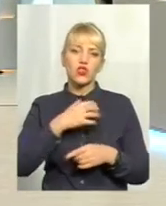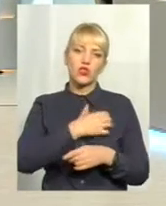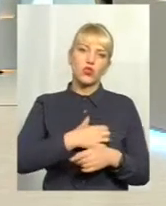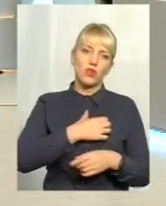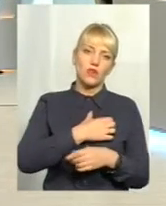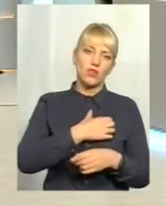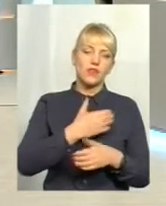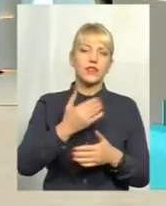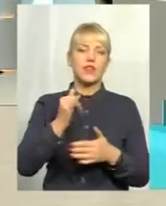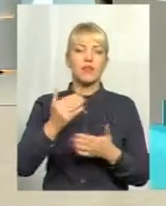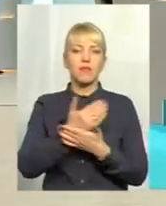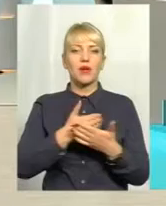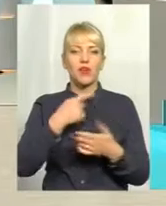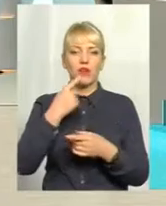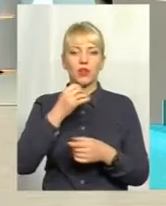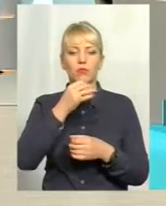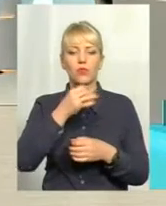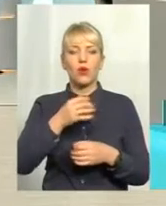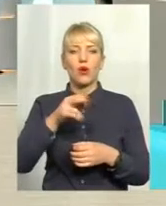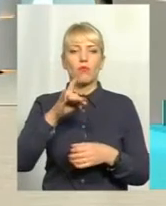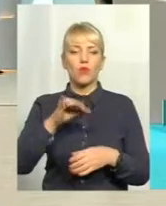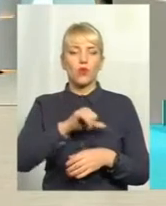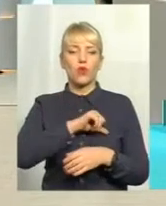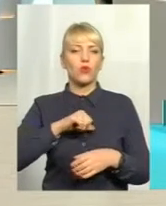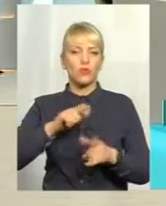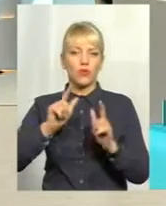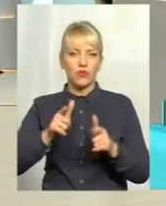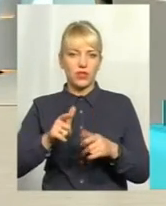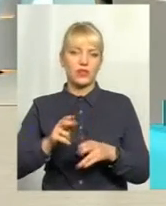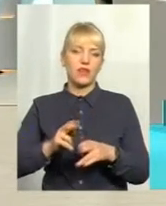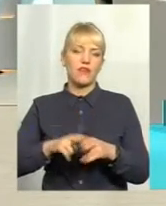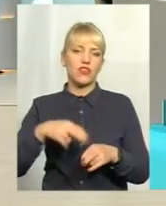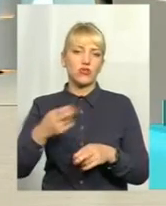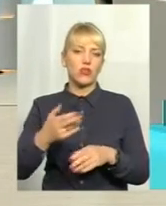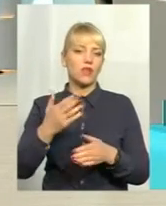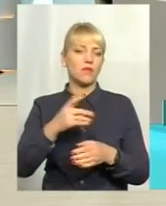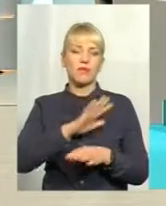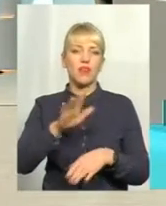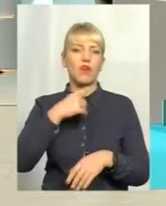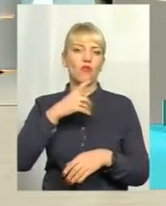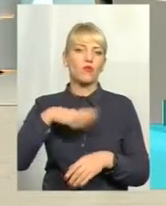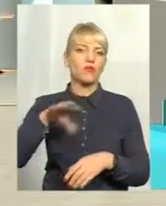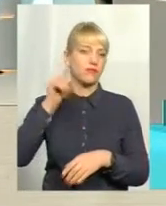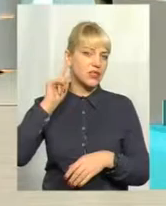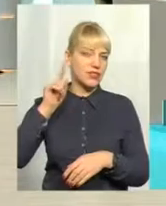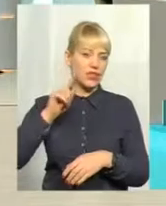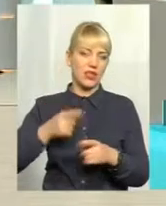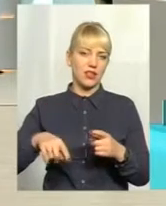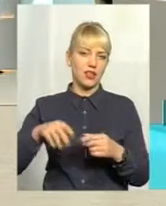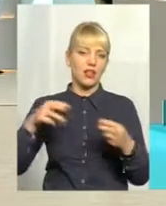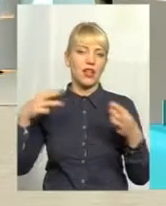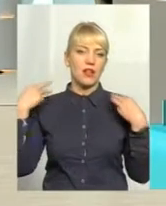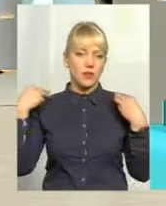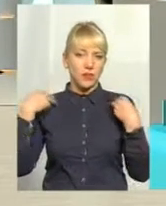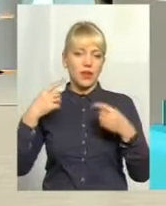таки, ми говорили про добровільне відшкодування. Ми ж не говоримо, що в нас всі роботодавці, негідники і особи, які не будуть. Можливо,